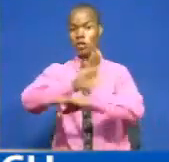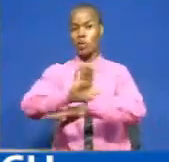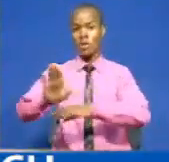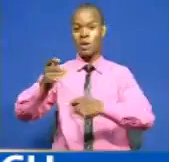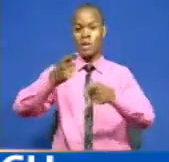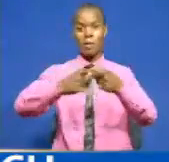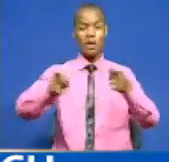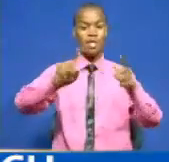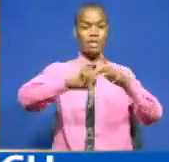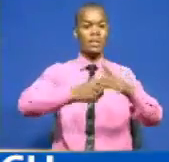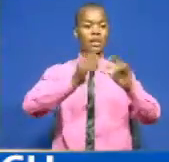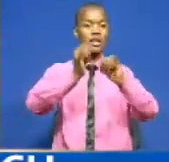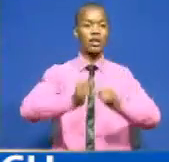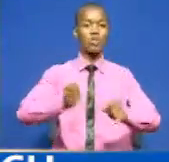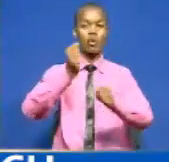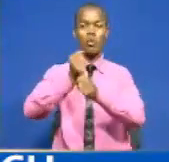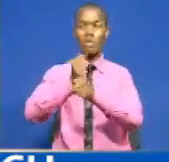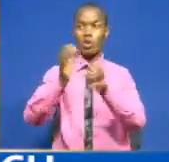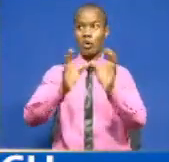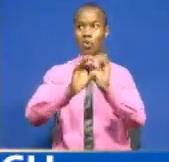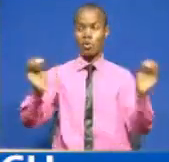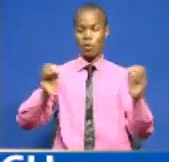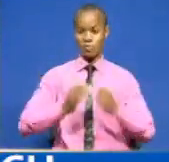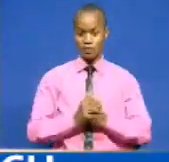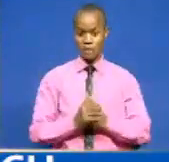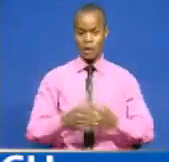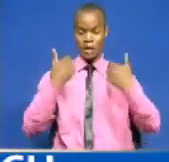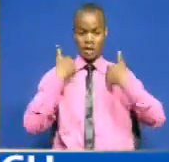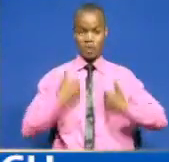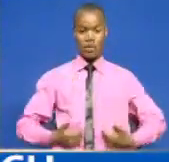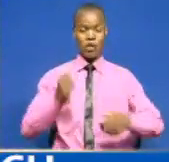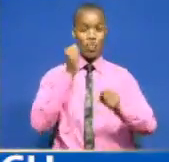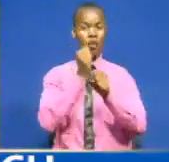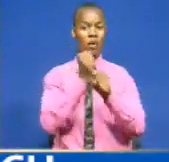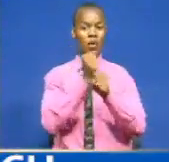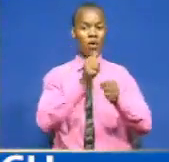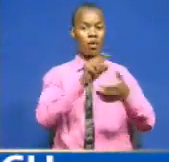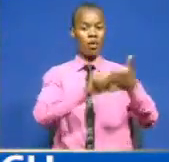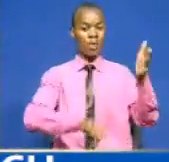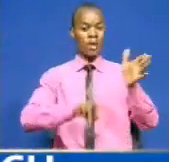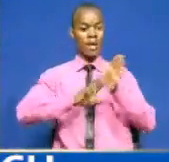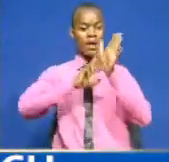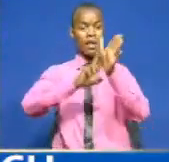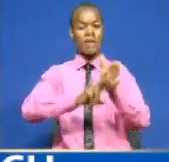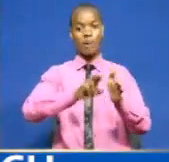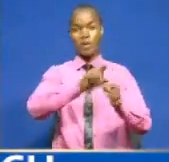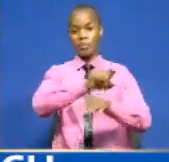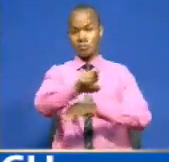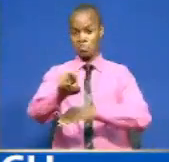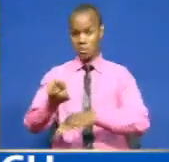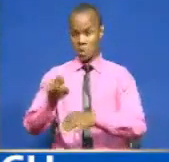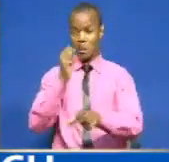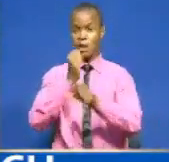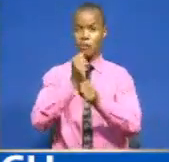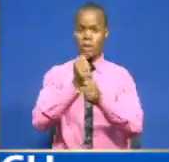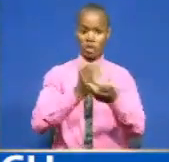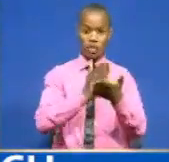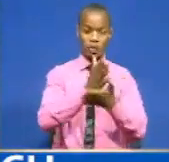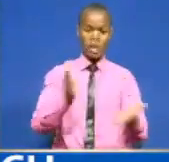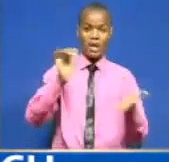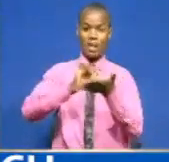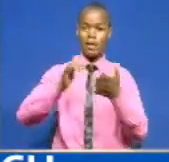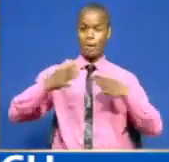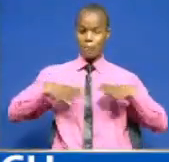kwenda kuanza mpya. Sasa yangu nitakuwa advocate wenu, hata huko baadaye kuhakikisha ya kwamba wale wengine